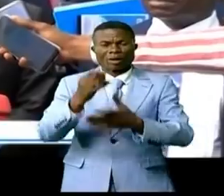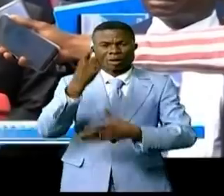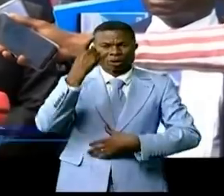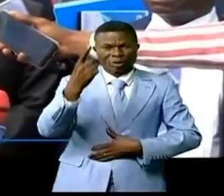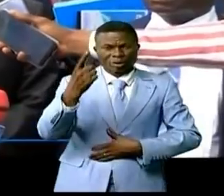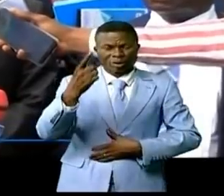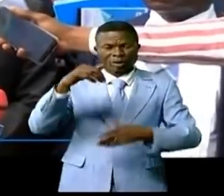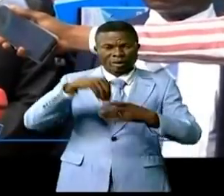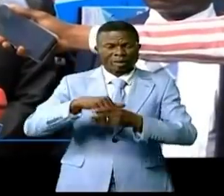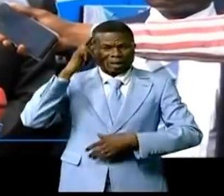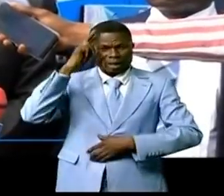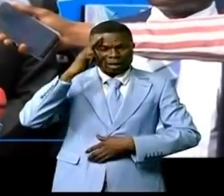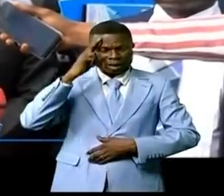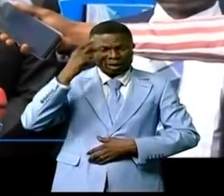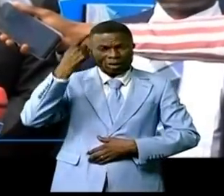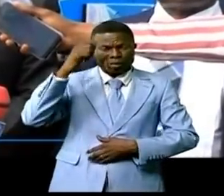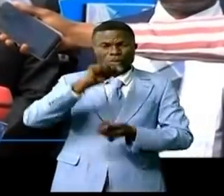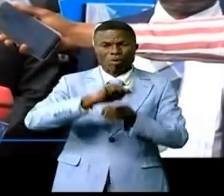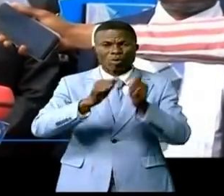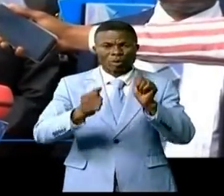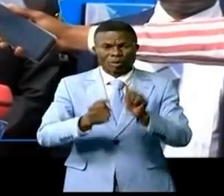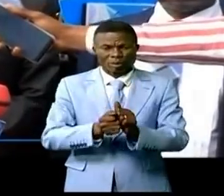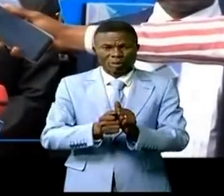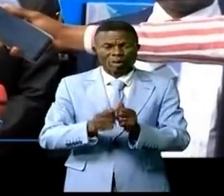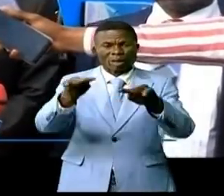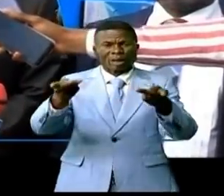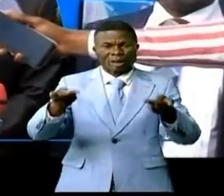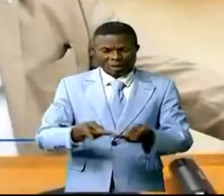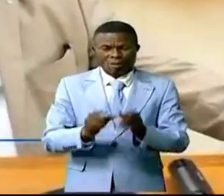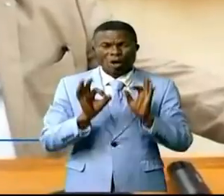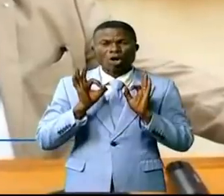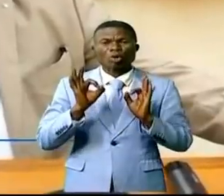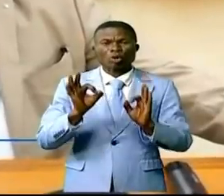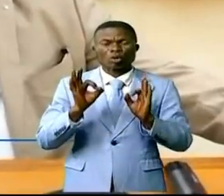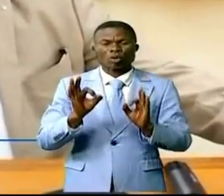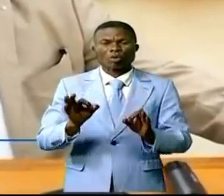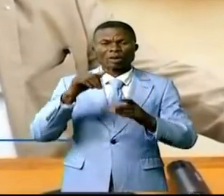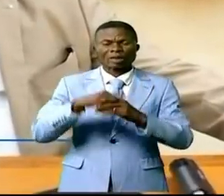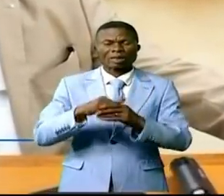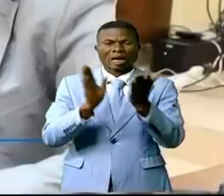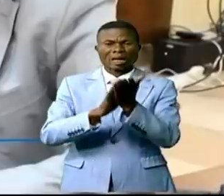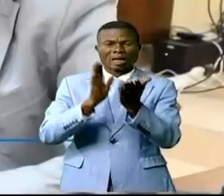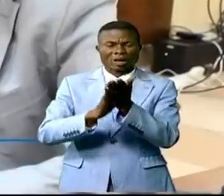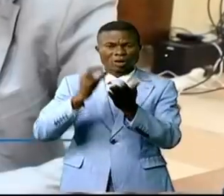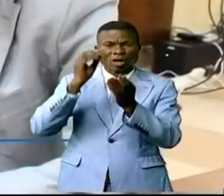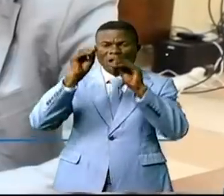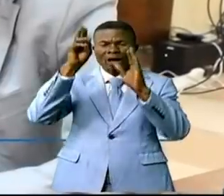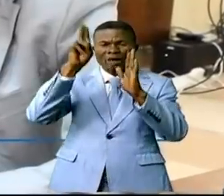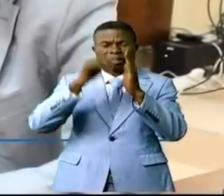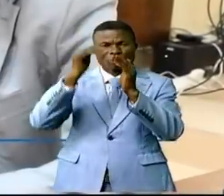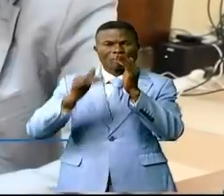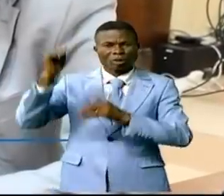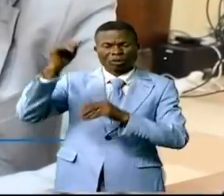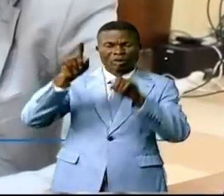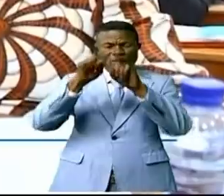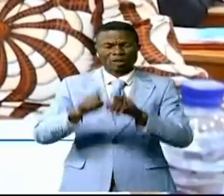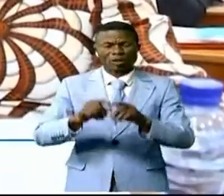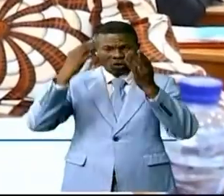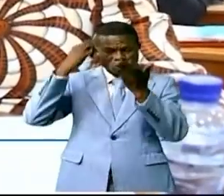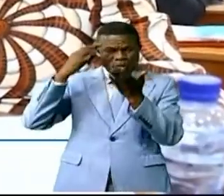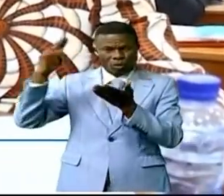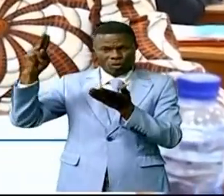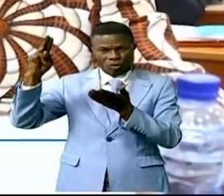la réflexion autour de ce poste qui est tout nouveau dans nos institutions d'enseignement supérieur et universitaire.